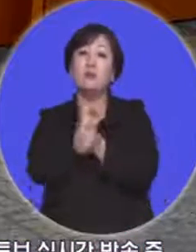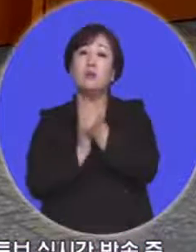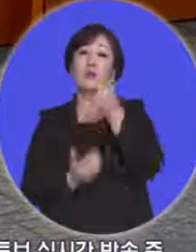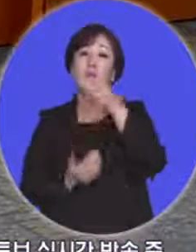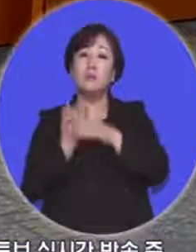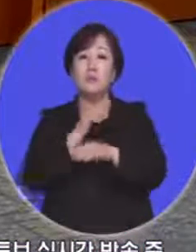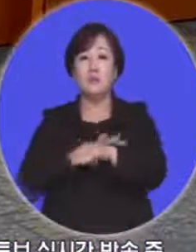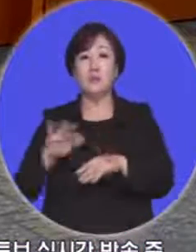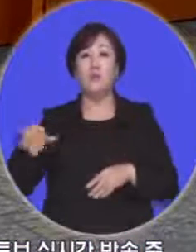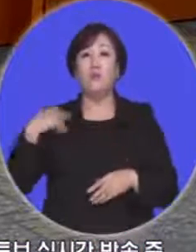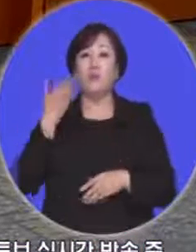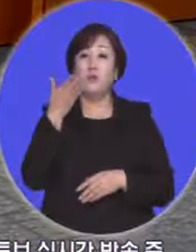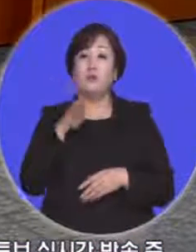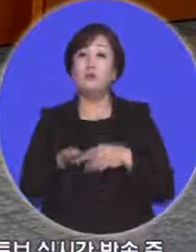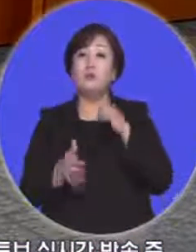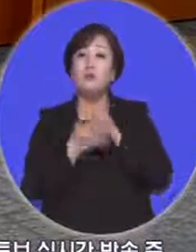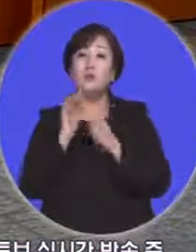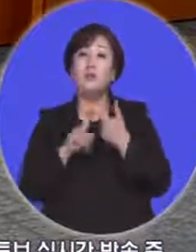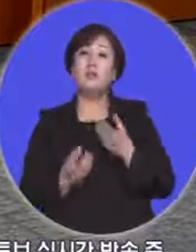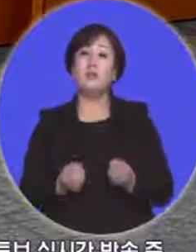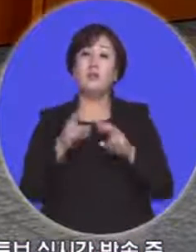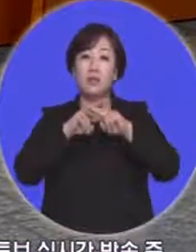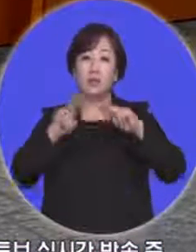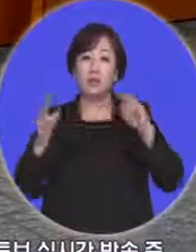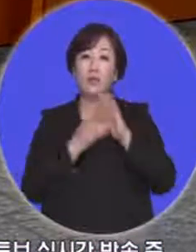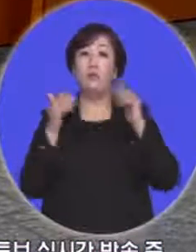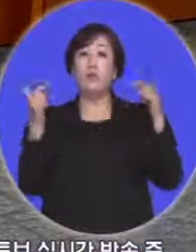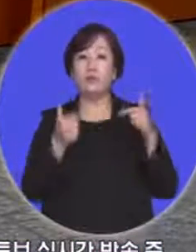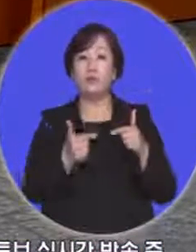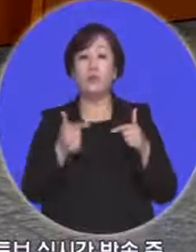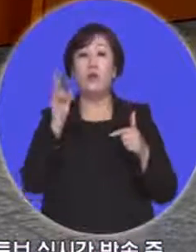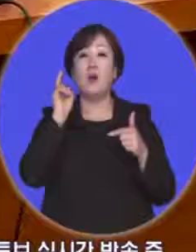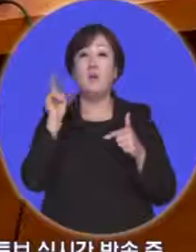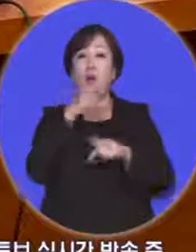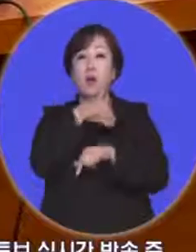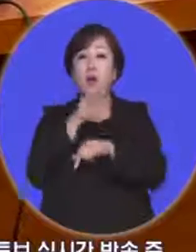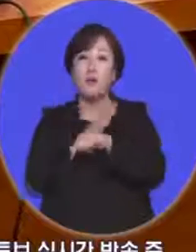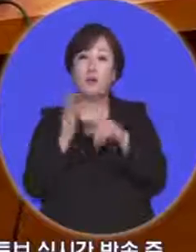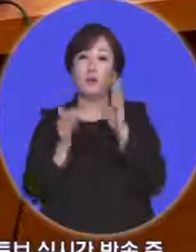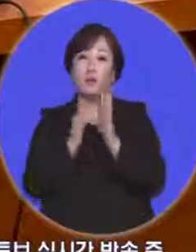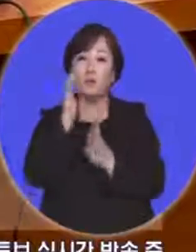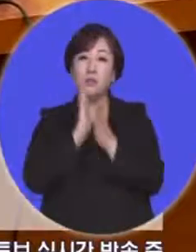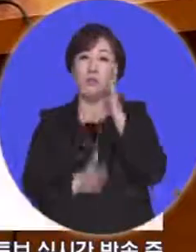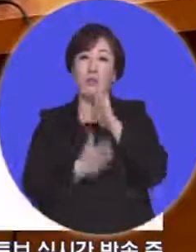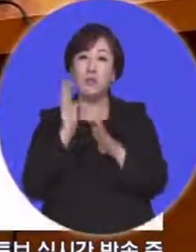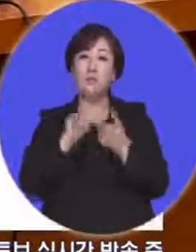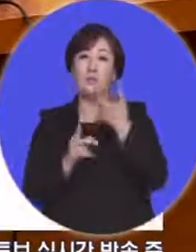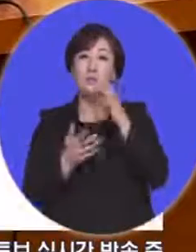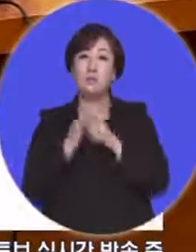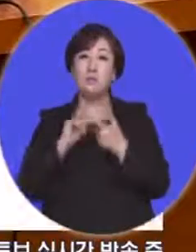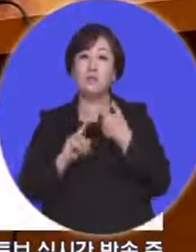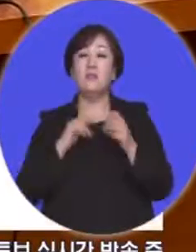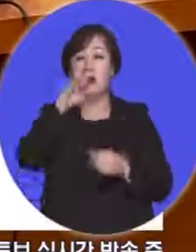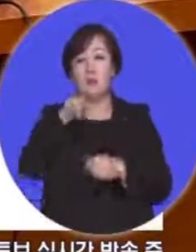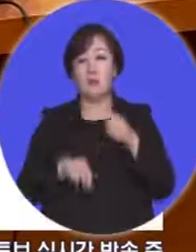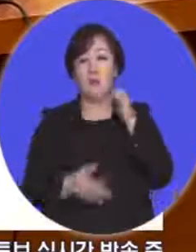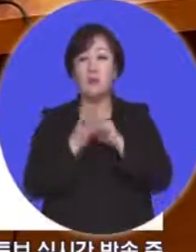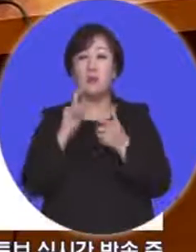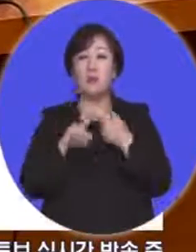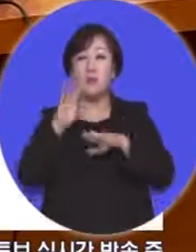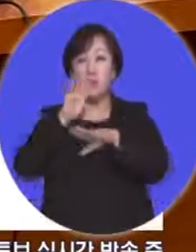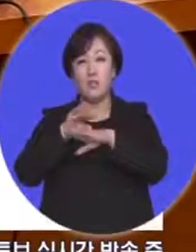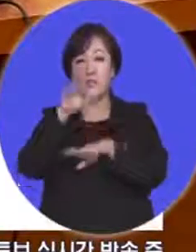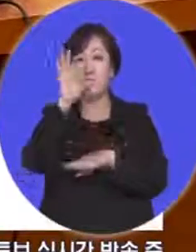예단하기 힘들지만 자칫 행사 취소나 축소도 고려해야 하는 상황. 울산시는 에어 샤워기와 안면 인식 체온계